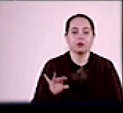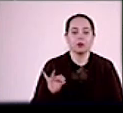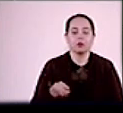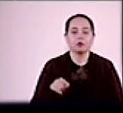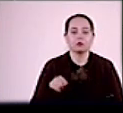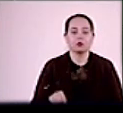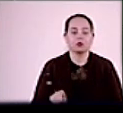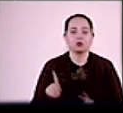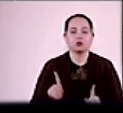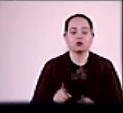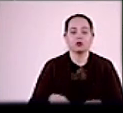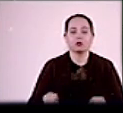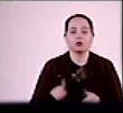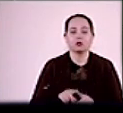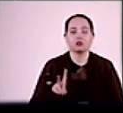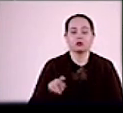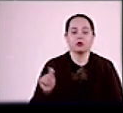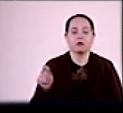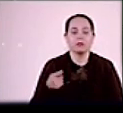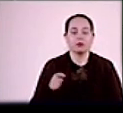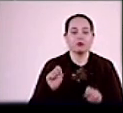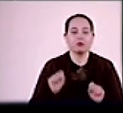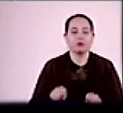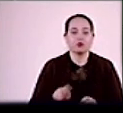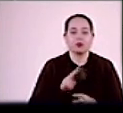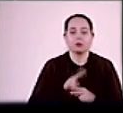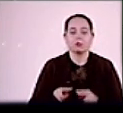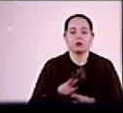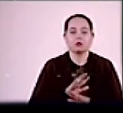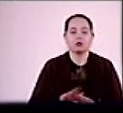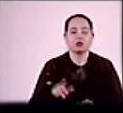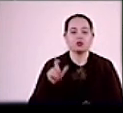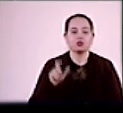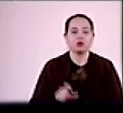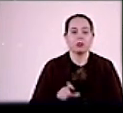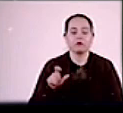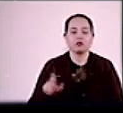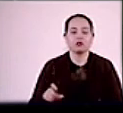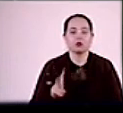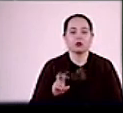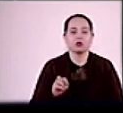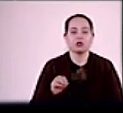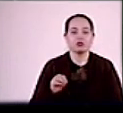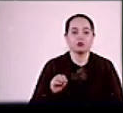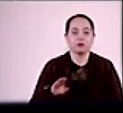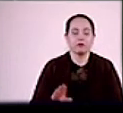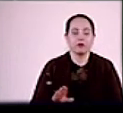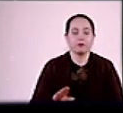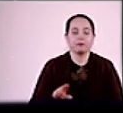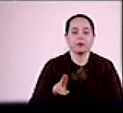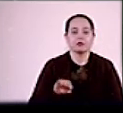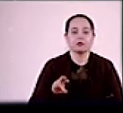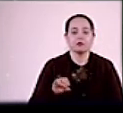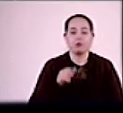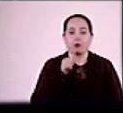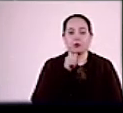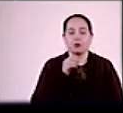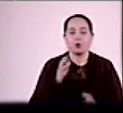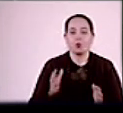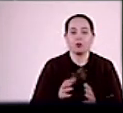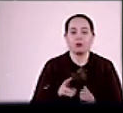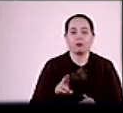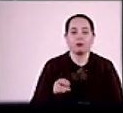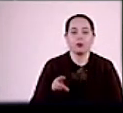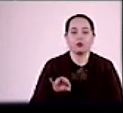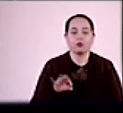то, что даже на войне можно не терять человеческих качеств. Денисов пытается уберечь